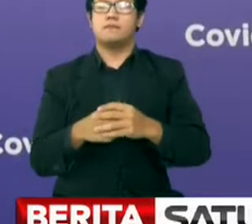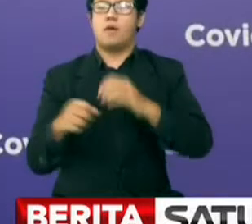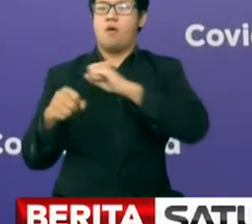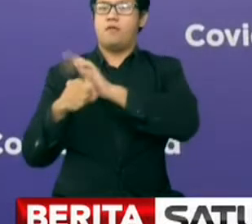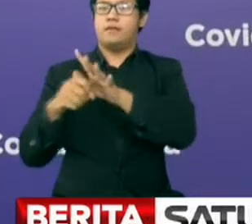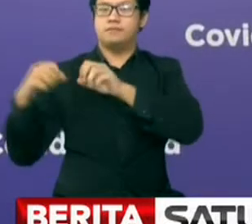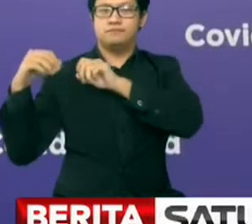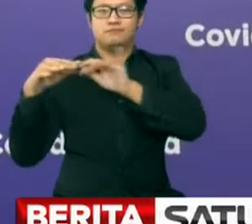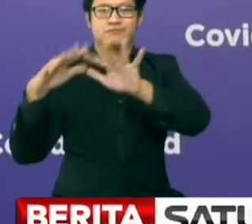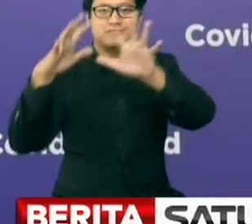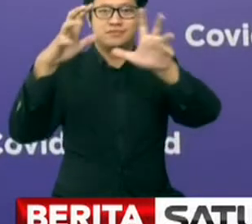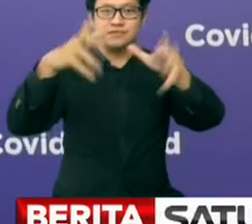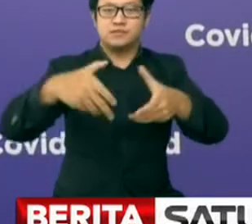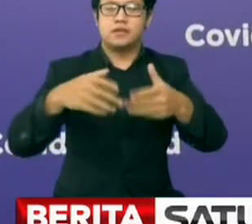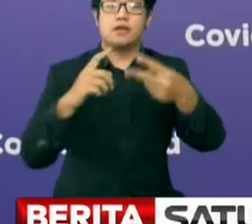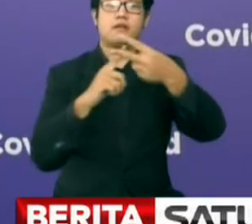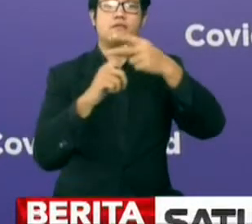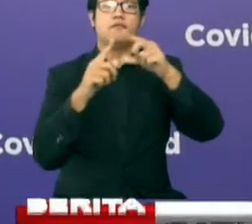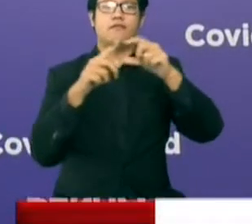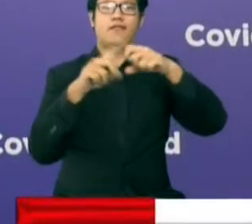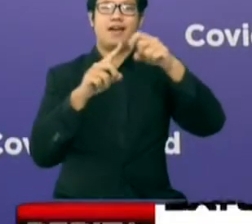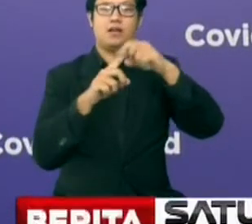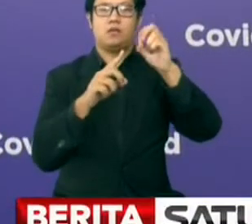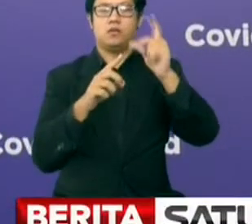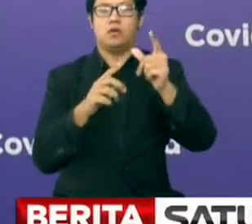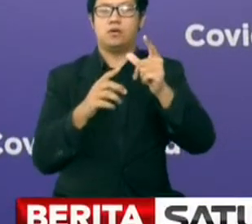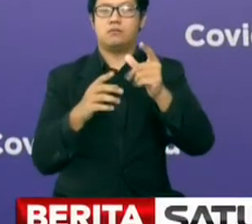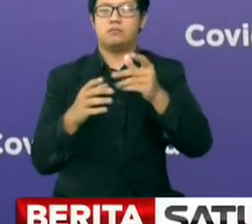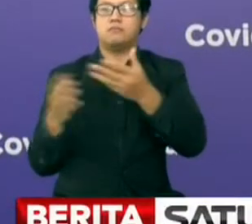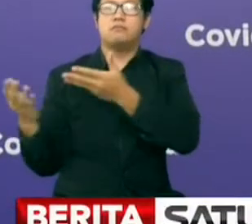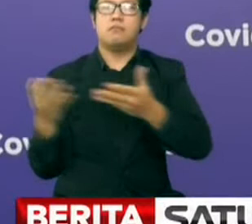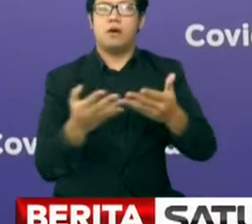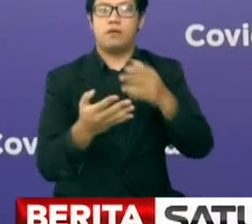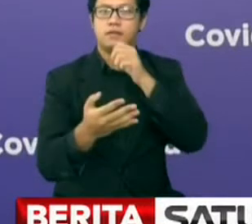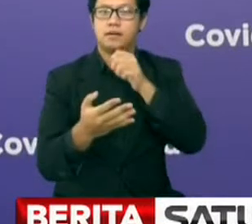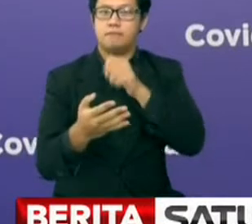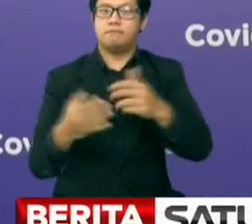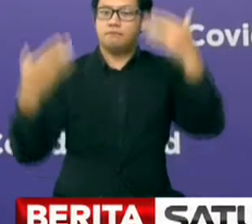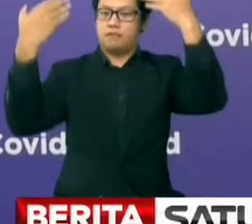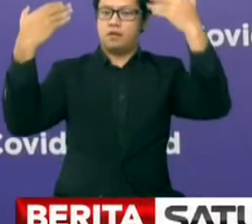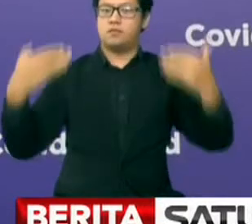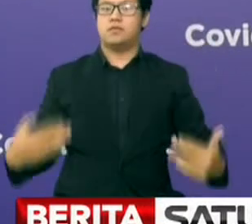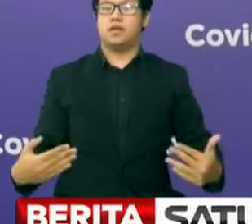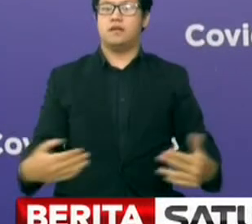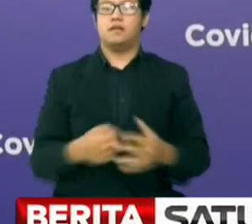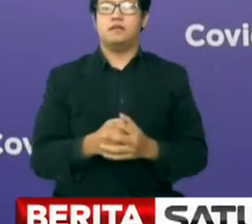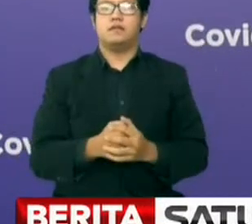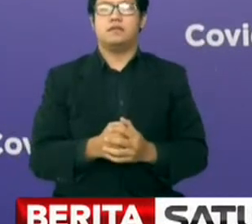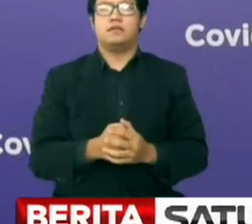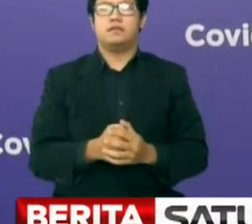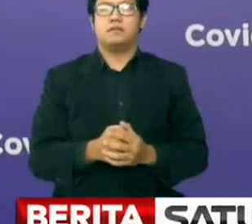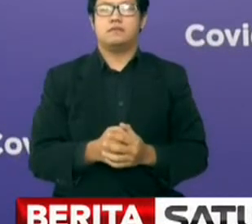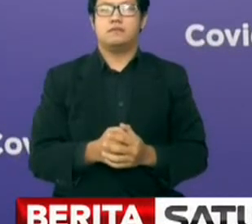19 ini vektor pembawanya adalah manusia Hai Oleh karena itu maka